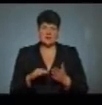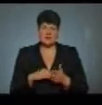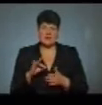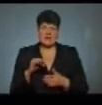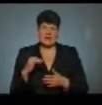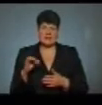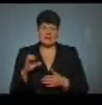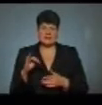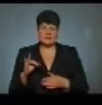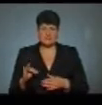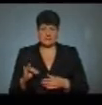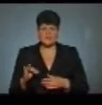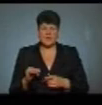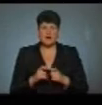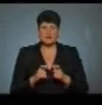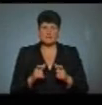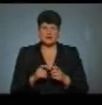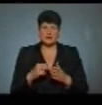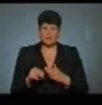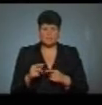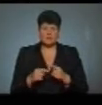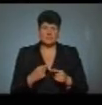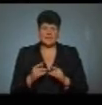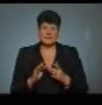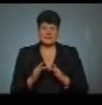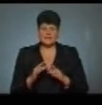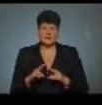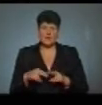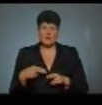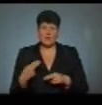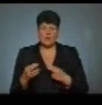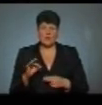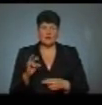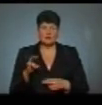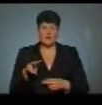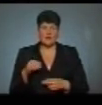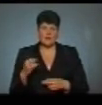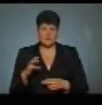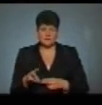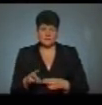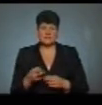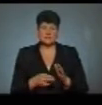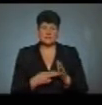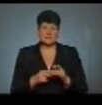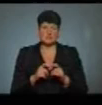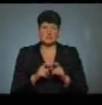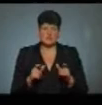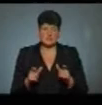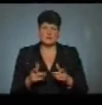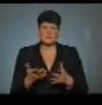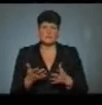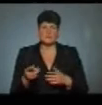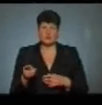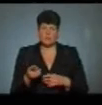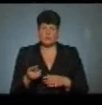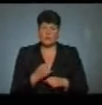через введення карантину, а квитки, придбані через інтернет, повернуть через онлайн-сервіси. Залізничний вокзал станції Тернопіль